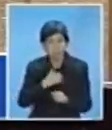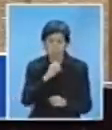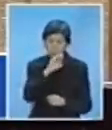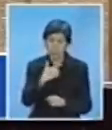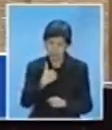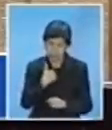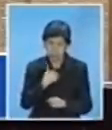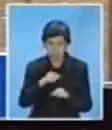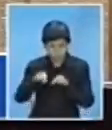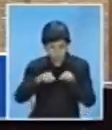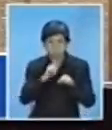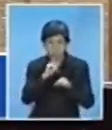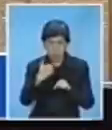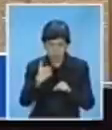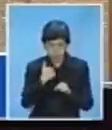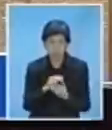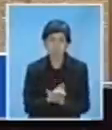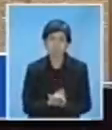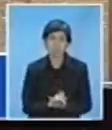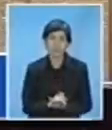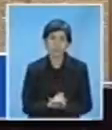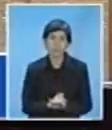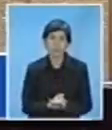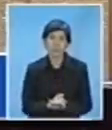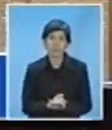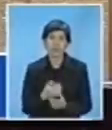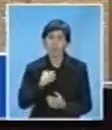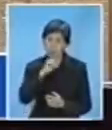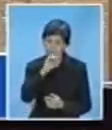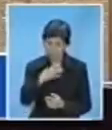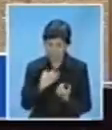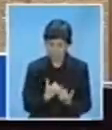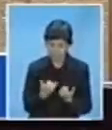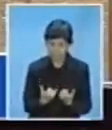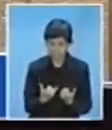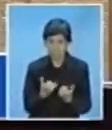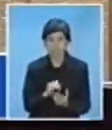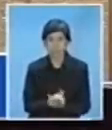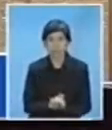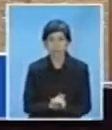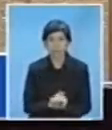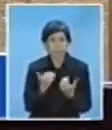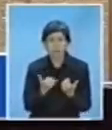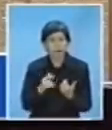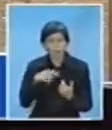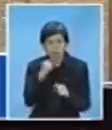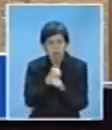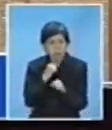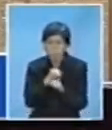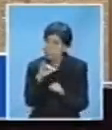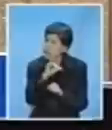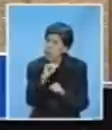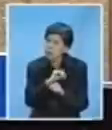นะครับมีเทปท่านก็พูดเองอย่างนี้ครับขอยืนยันตรงนี้ขณะนี้ไม่มีใครได้ผลประโยช